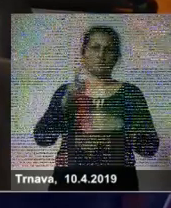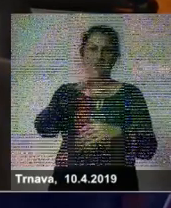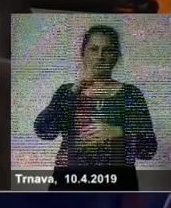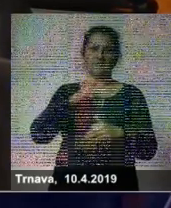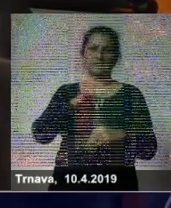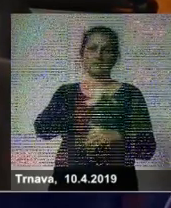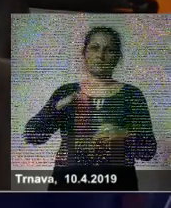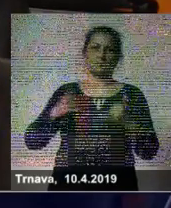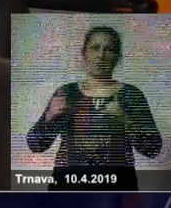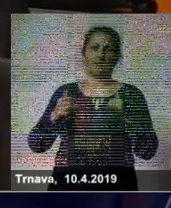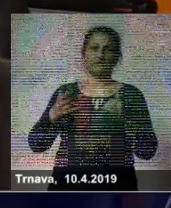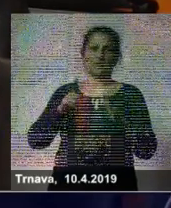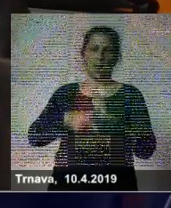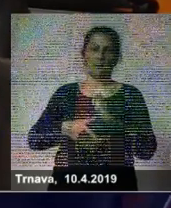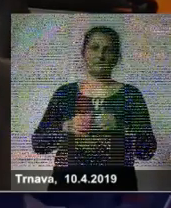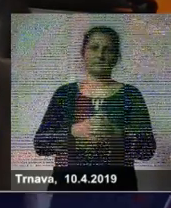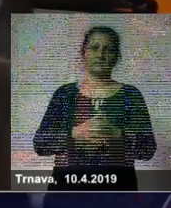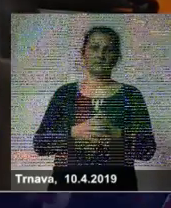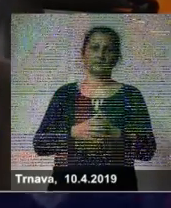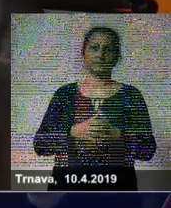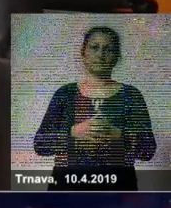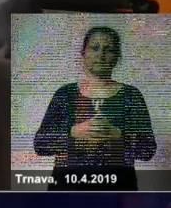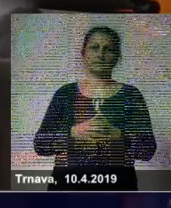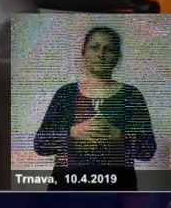bod interpelácie. Nech sa páči.